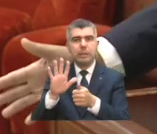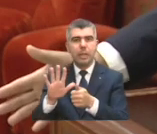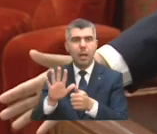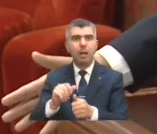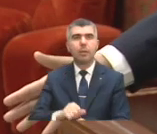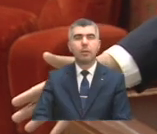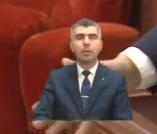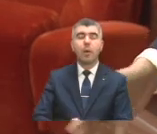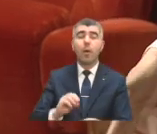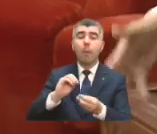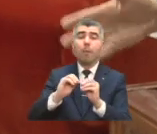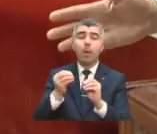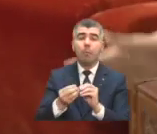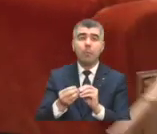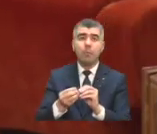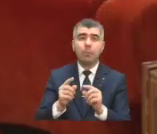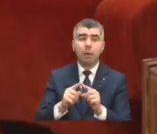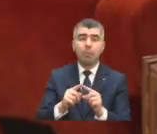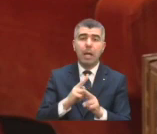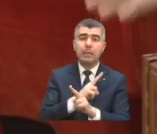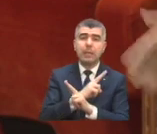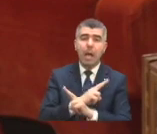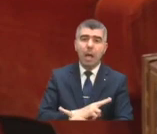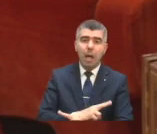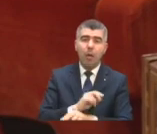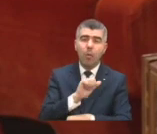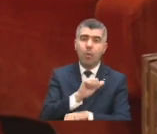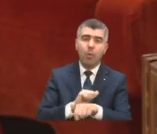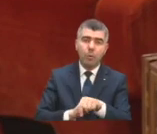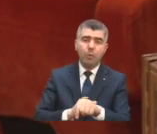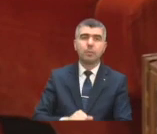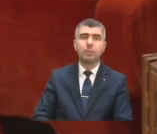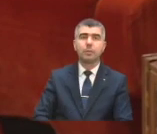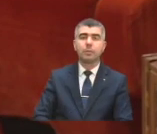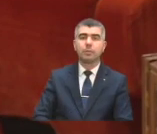وعندنا مشكل ديال المتقاعدين واللي داروا